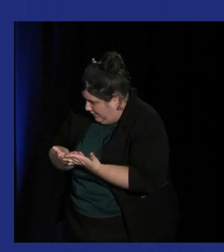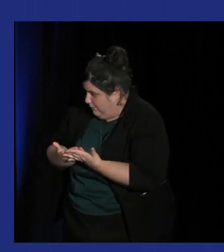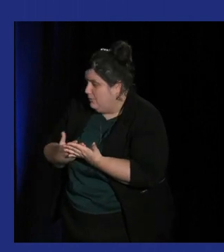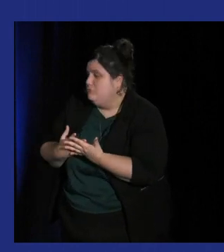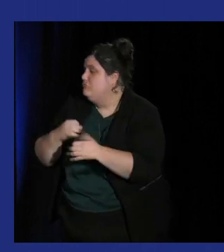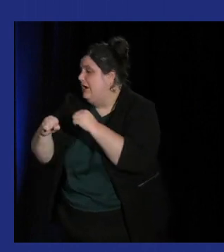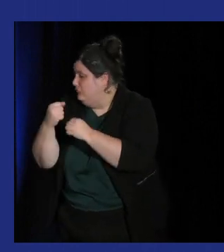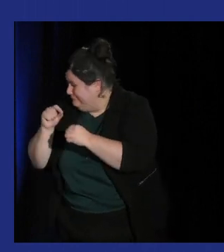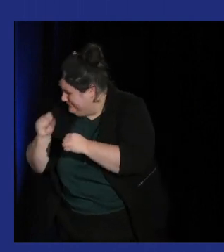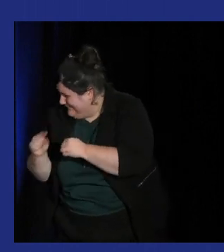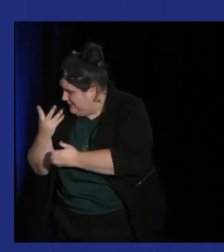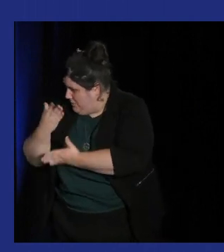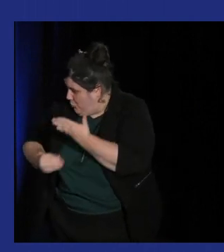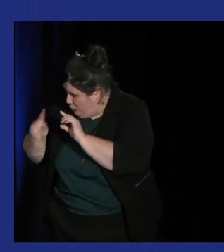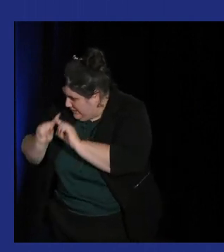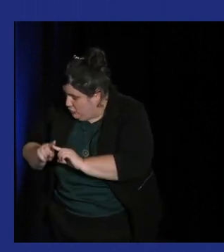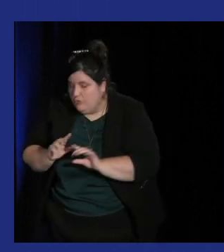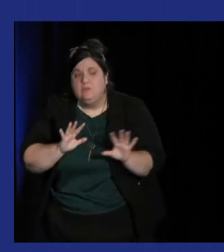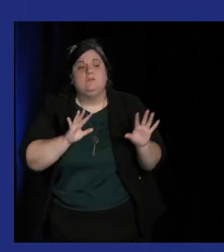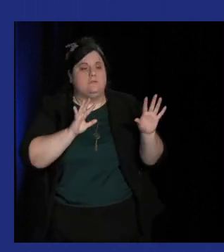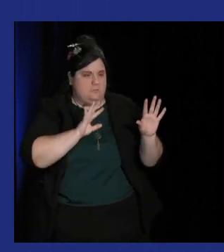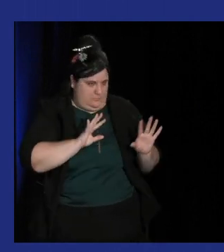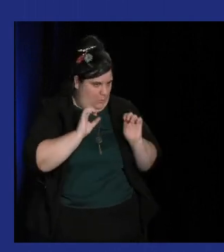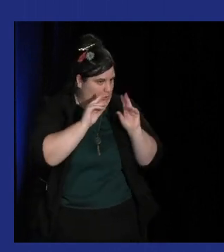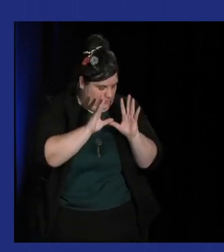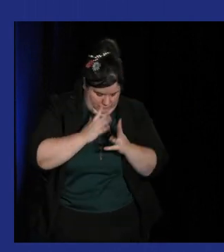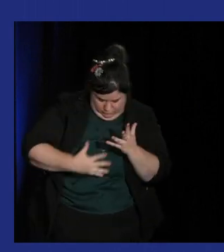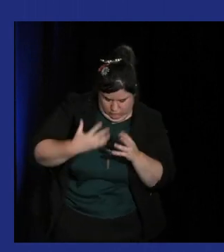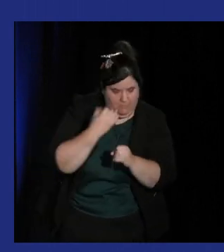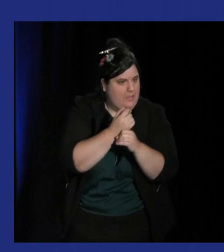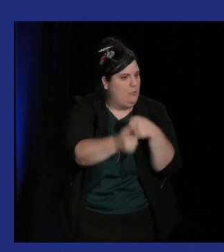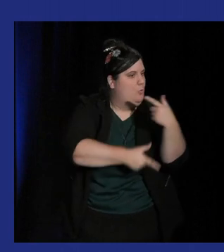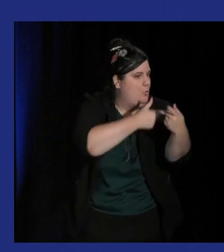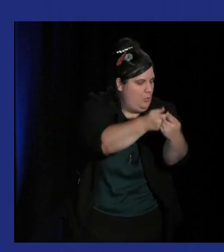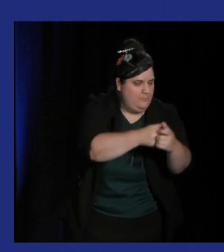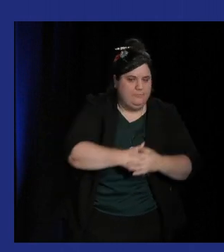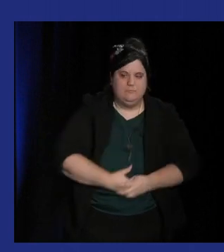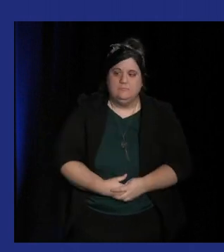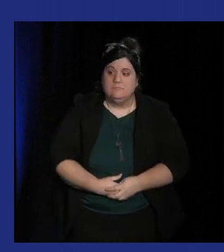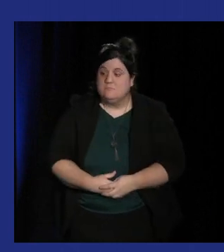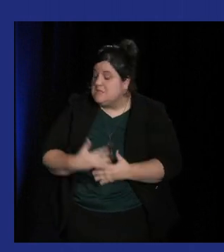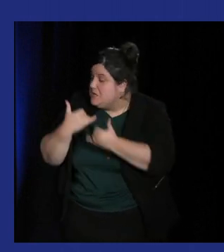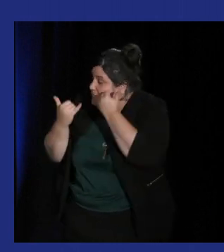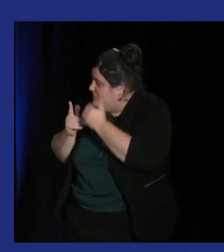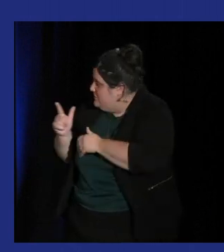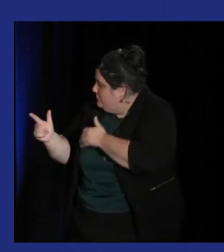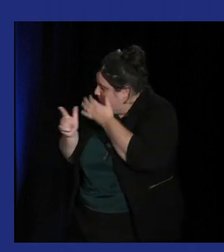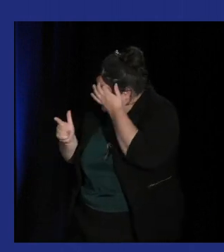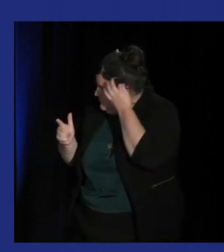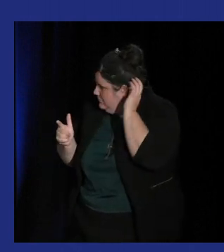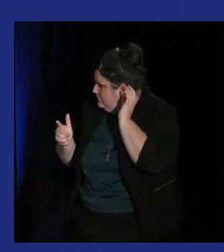tel outil et donc j'imagine si jamais si on était amené à bosser ensemble tu me dirais voilà je j'ai